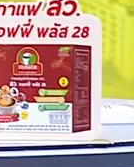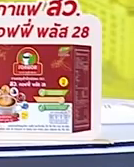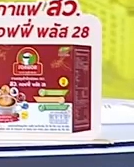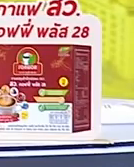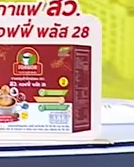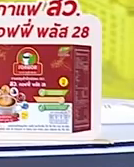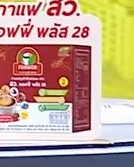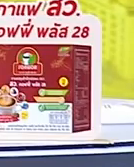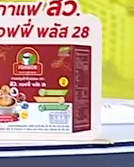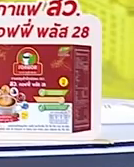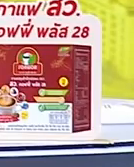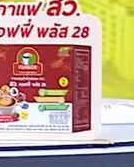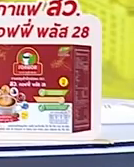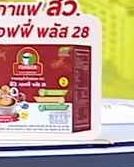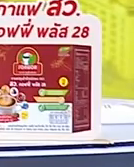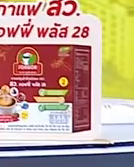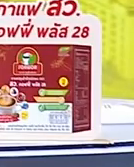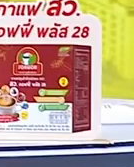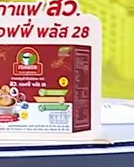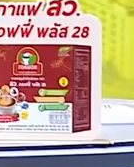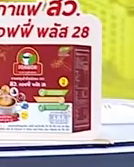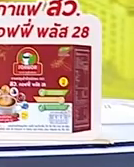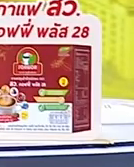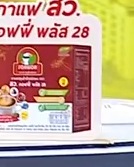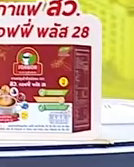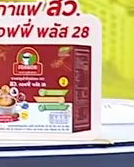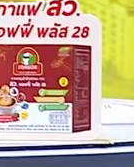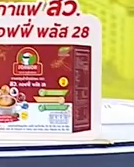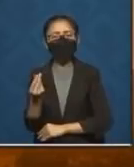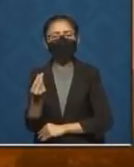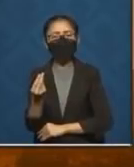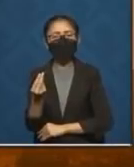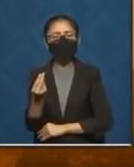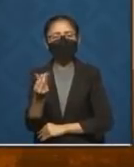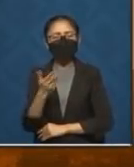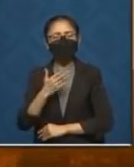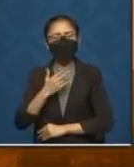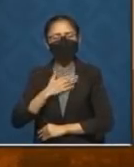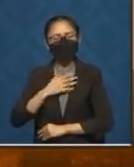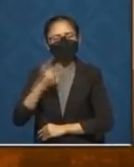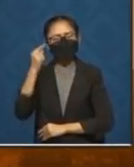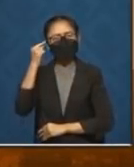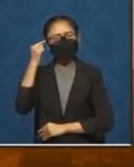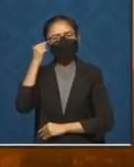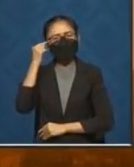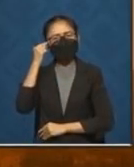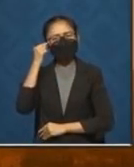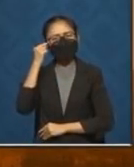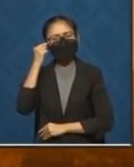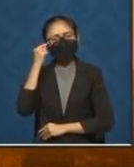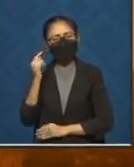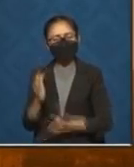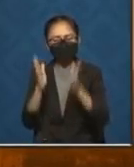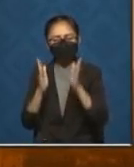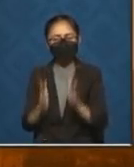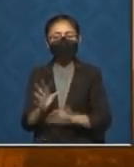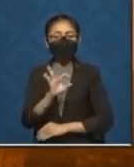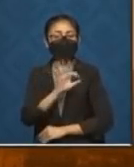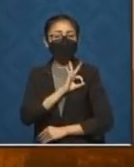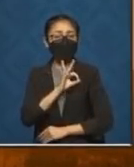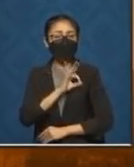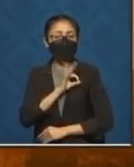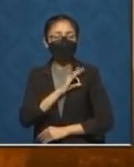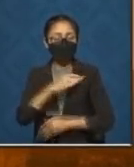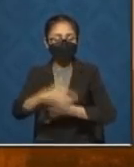ารัฐในฐานะเลขานุการคณะกรรมการประสานงานพรรคร่วมรัฐบาลหรือวิปวิปเนี่ยคือแกเป็นเลขาของวิป